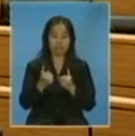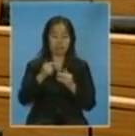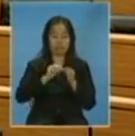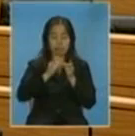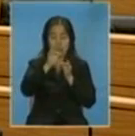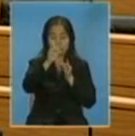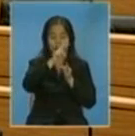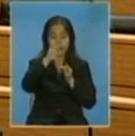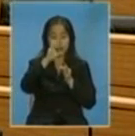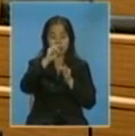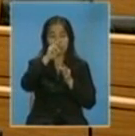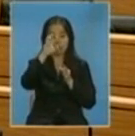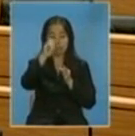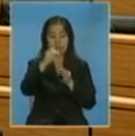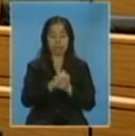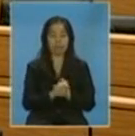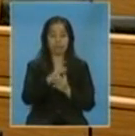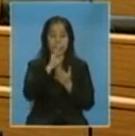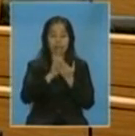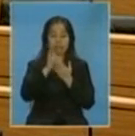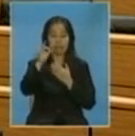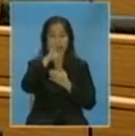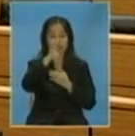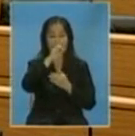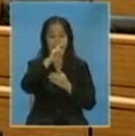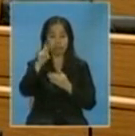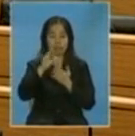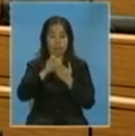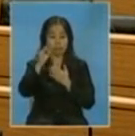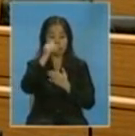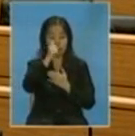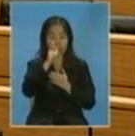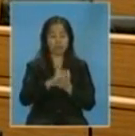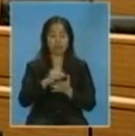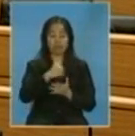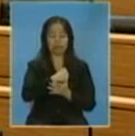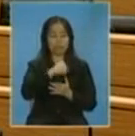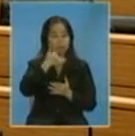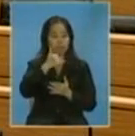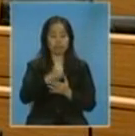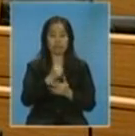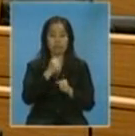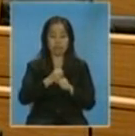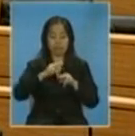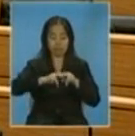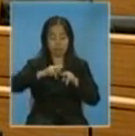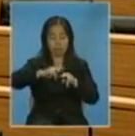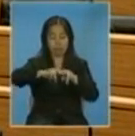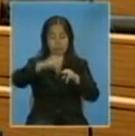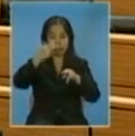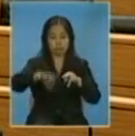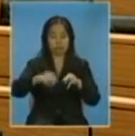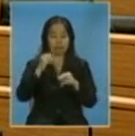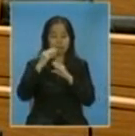ถึง350ถ้าท่านซื้อมา400กว่าอย่างที่ท่านว่าได้นะครับผมก็ไม่แน่ใจครับกว่าจะทำรางเสร็จความเร็วรถไฟ